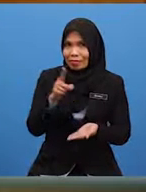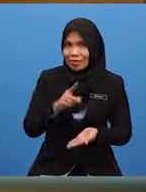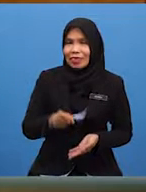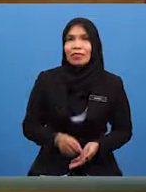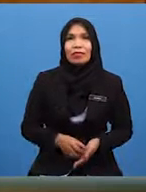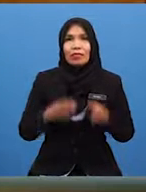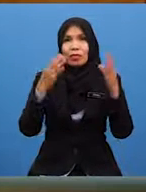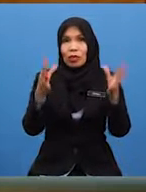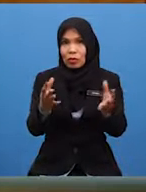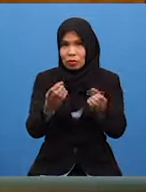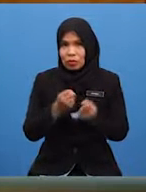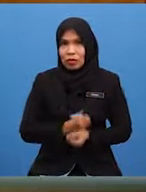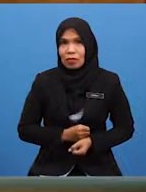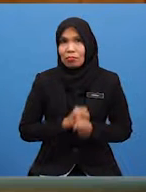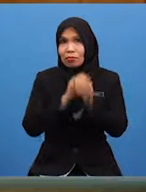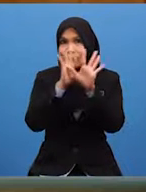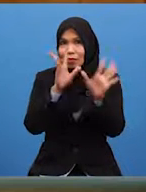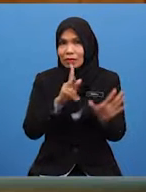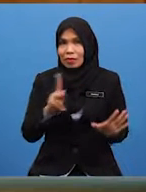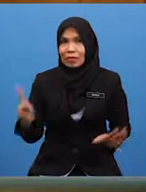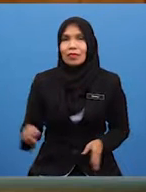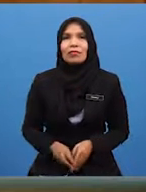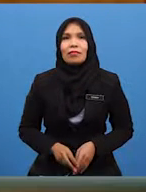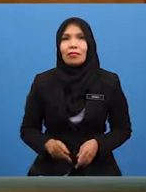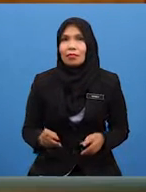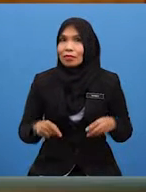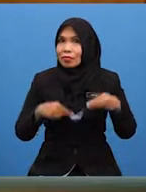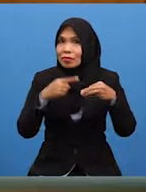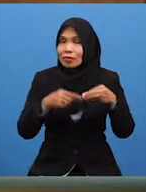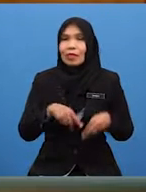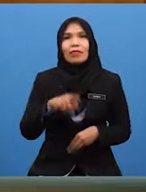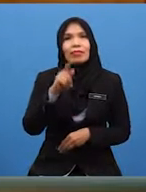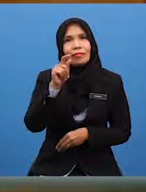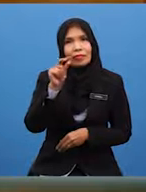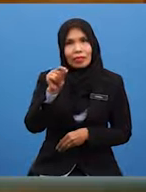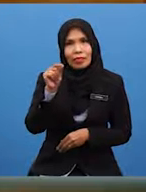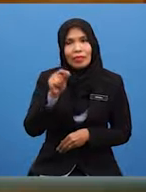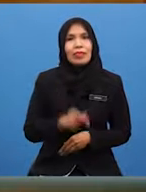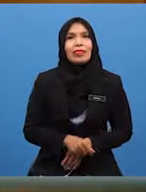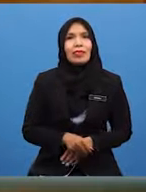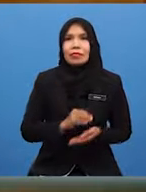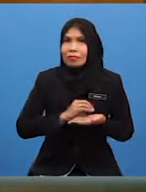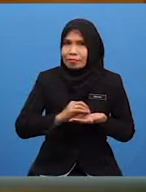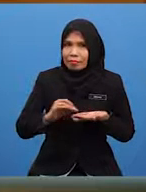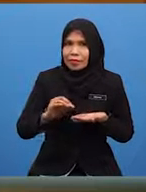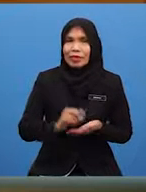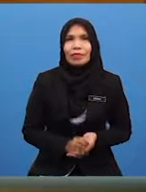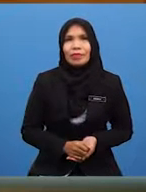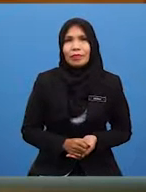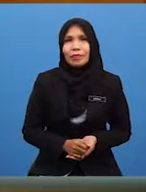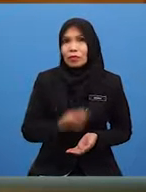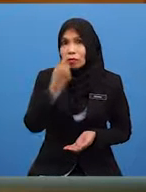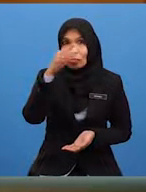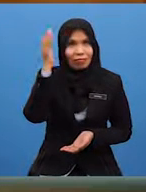mahu menerangkan tentang titik Braille. Untuk pengetahuan kamu, tulisan